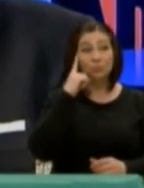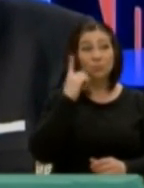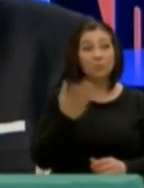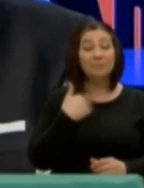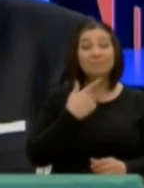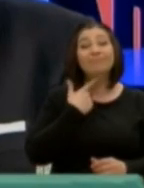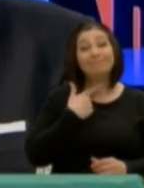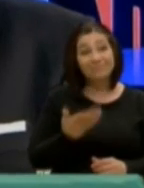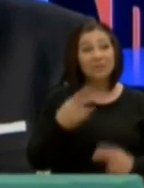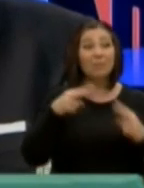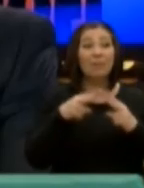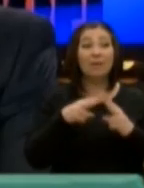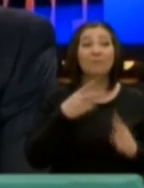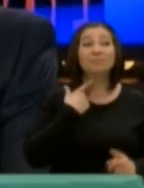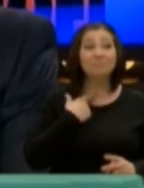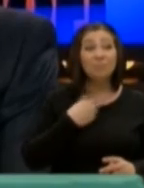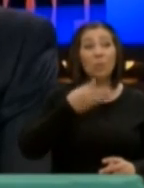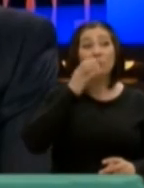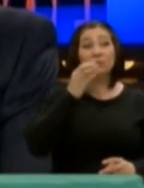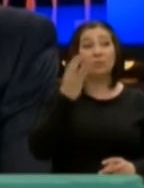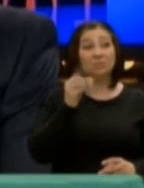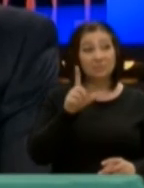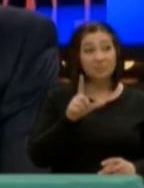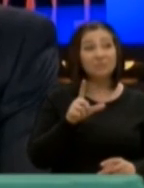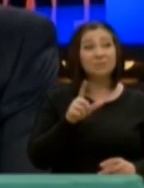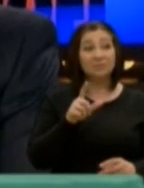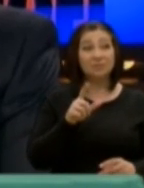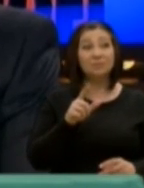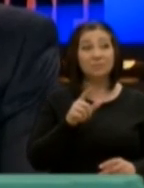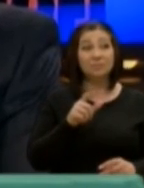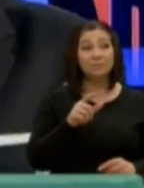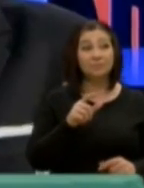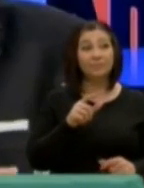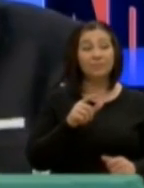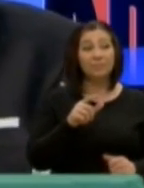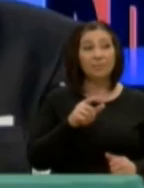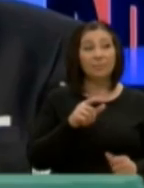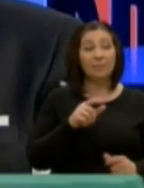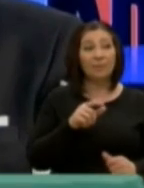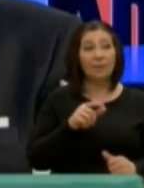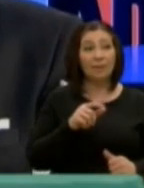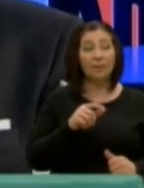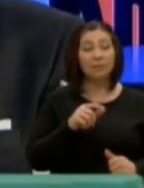çekebilir, baklava çekebilir. Bunun bize yasak olduğunu bilebiliyoruz. Bize var.